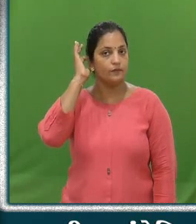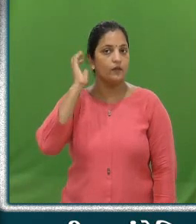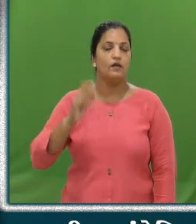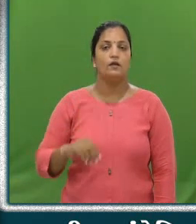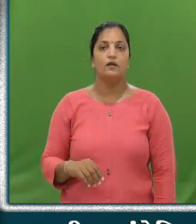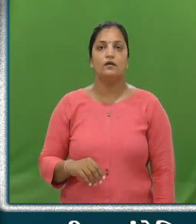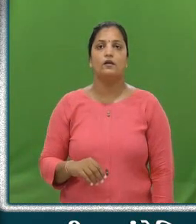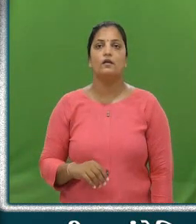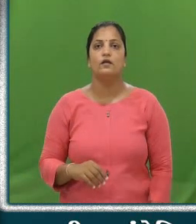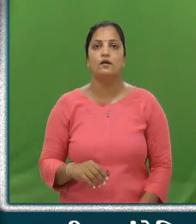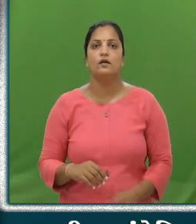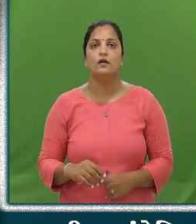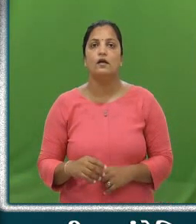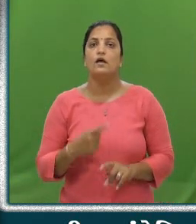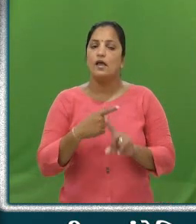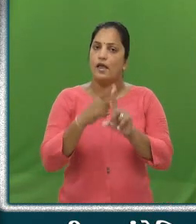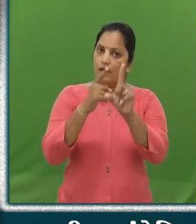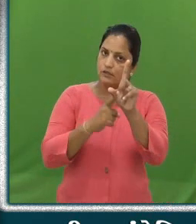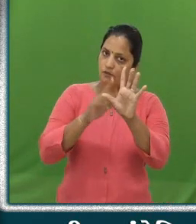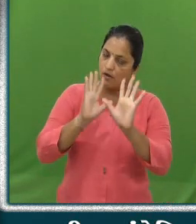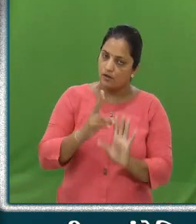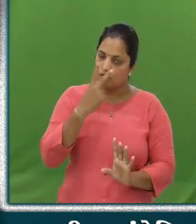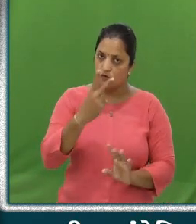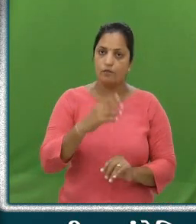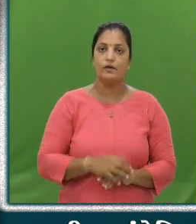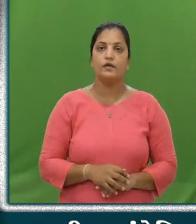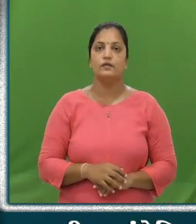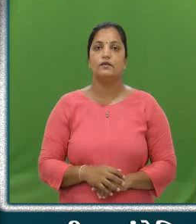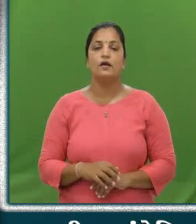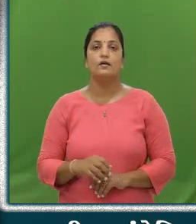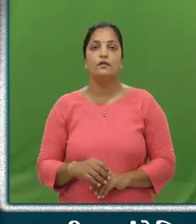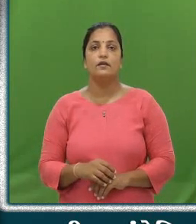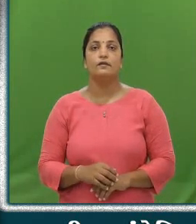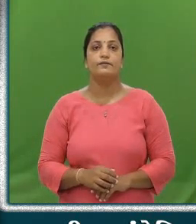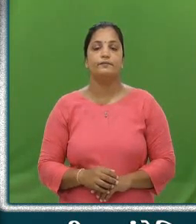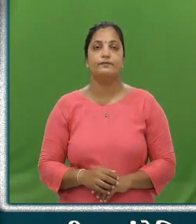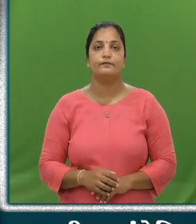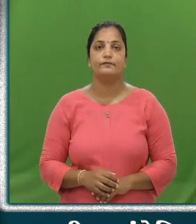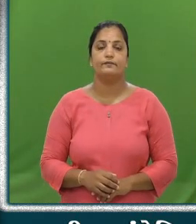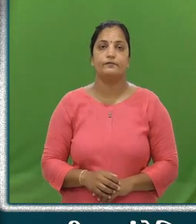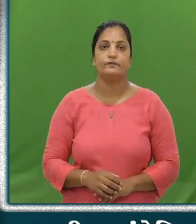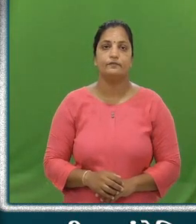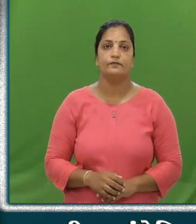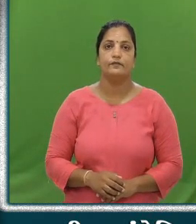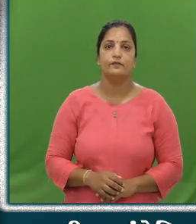જે પુરુષની અંદર જે આ એક્સ અને વાય જોવા મળે છે તે પૈકી જે કહેવામાં આવે છે કે નરપણા